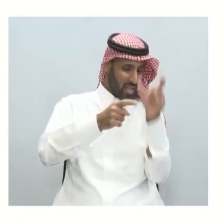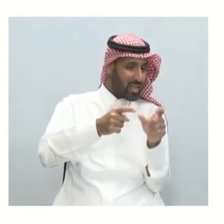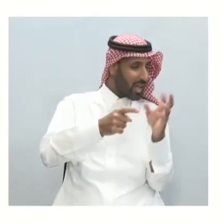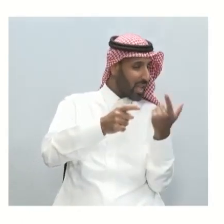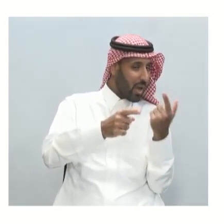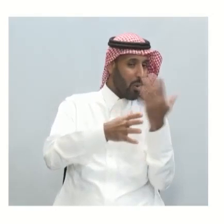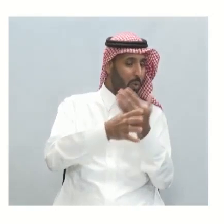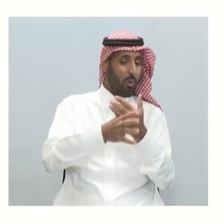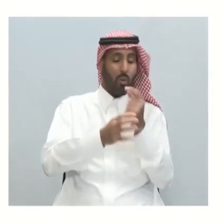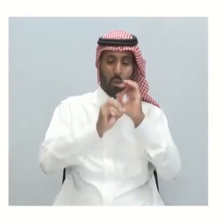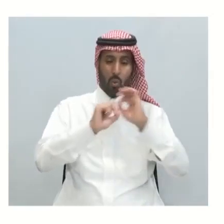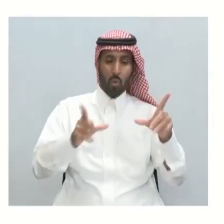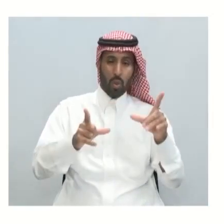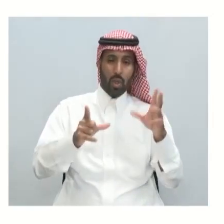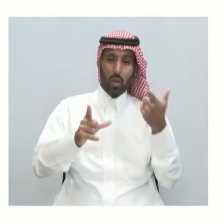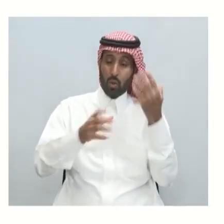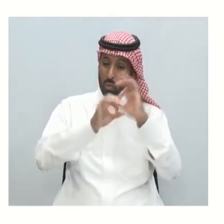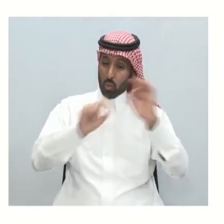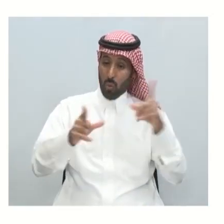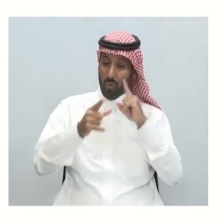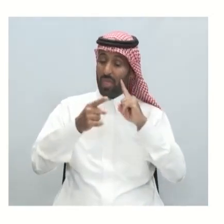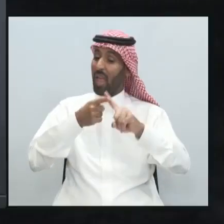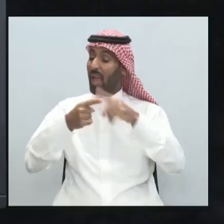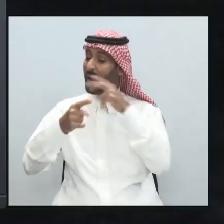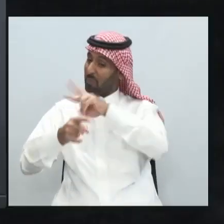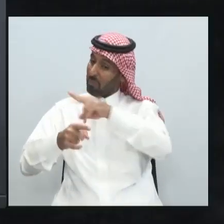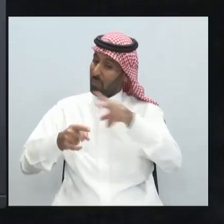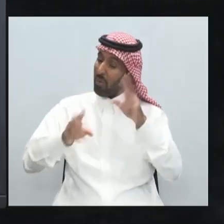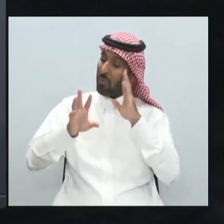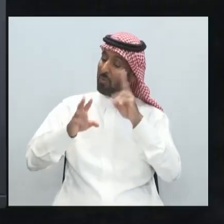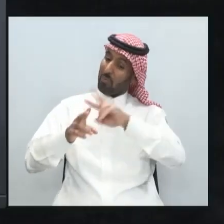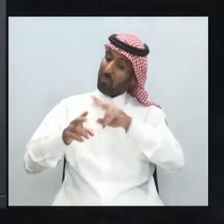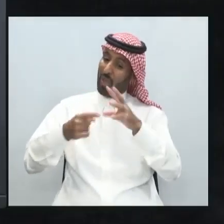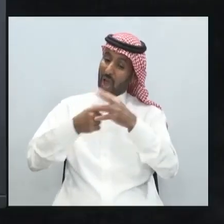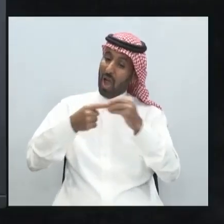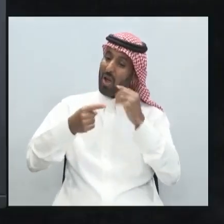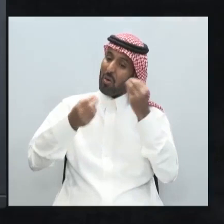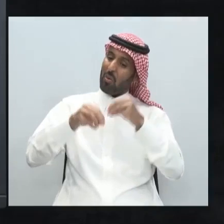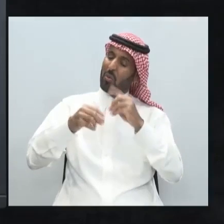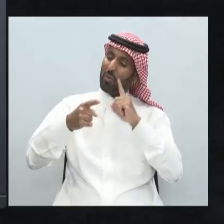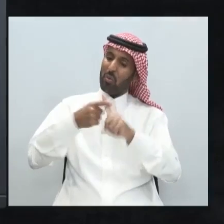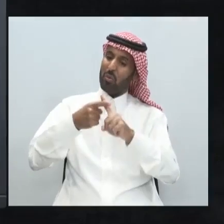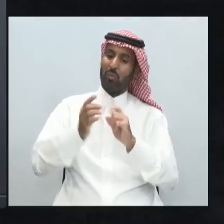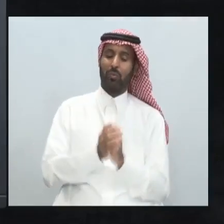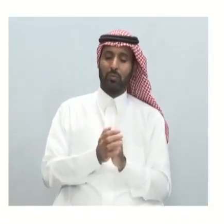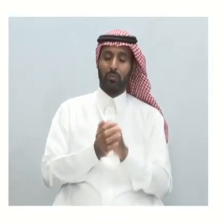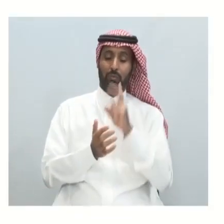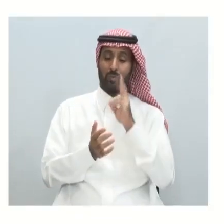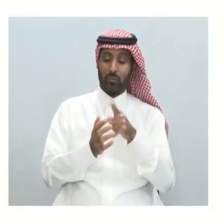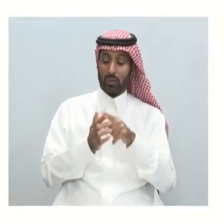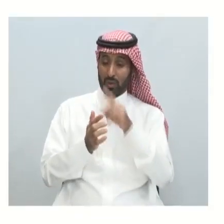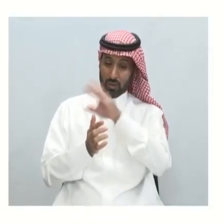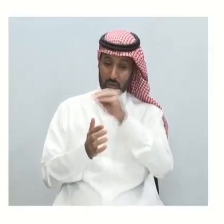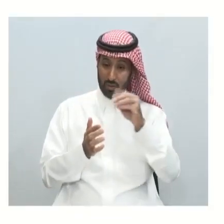لماذا لتوضيح ماذا توضيح القطبيه هل هي موجبه ام سالبه ايهم اكثر معي اذا تضاف هذه